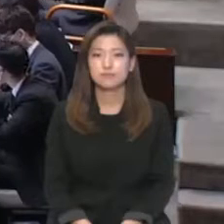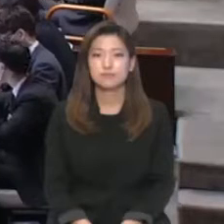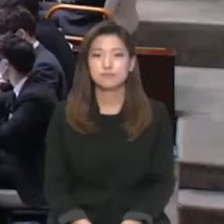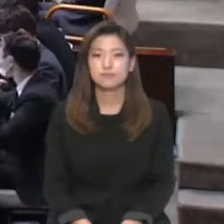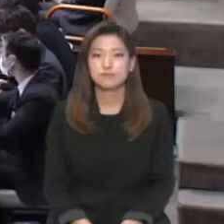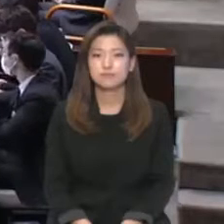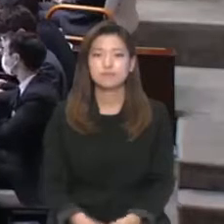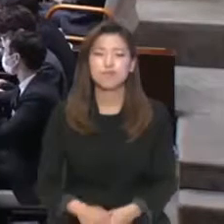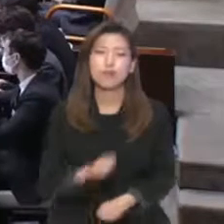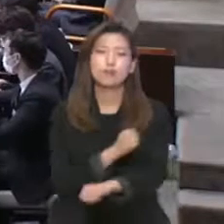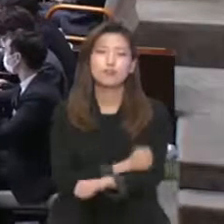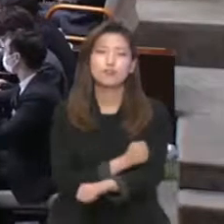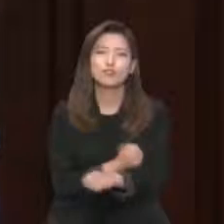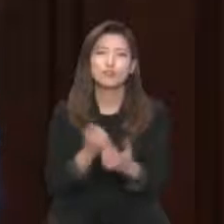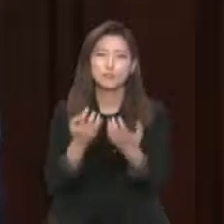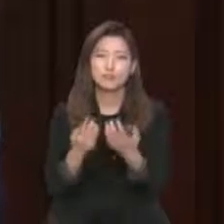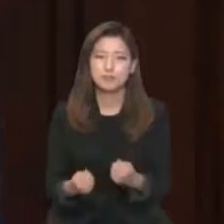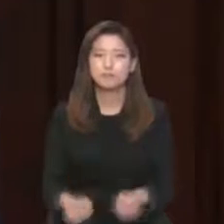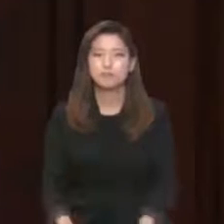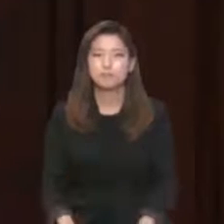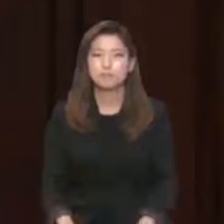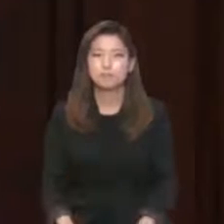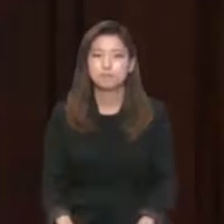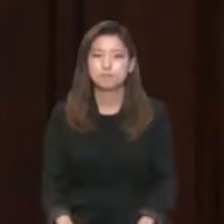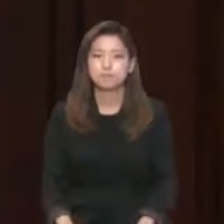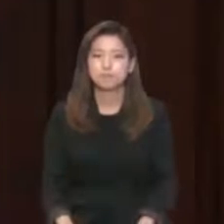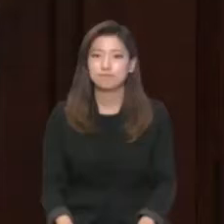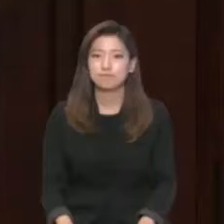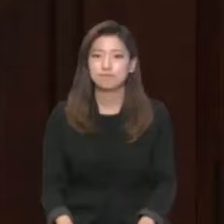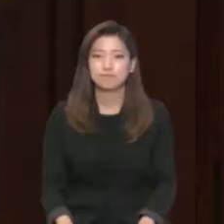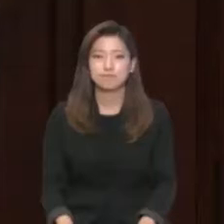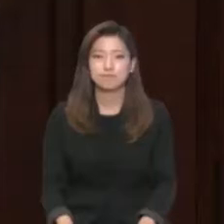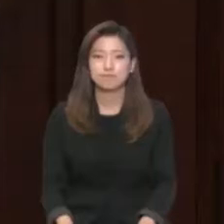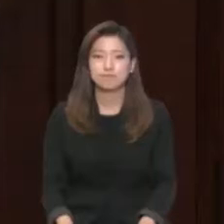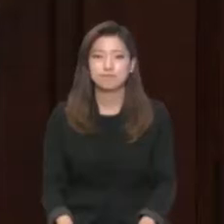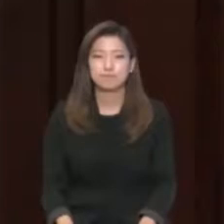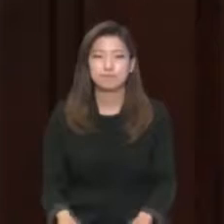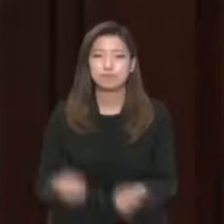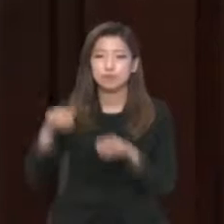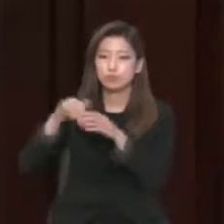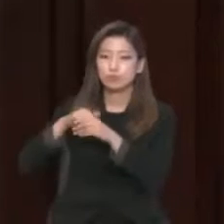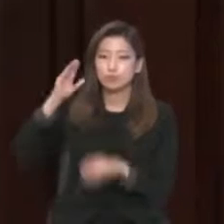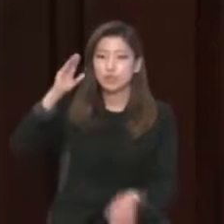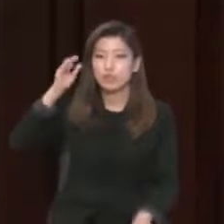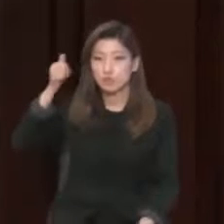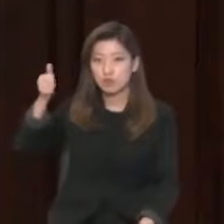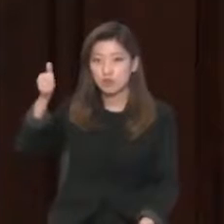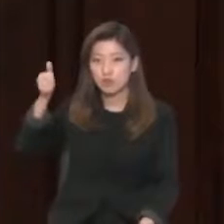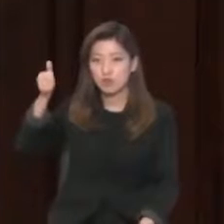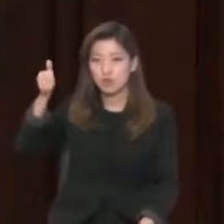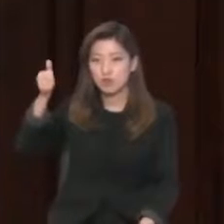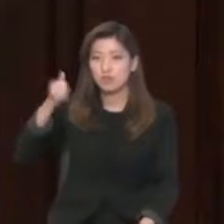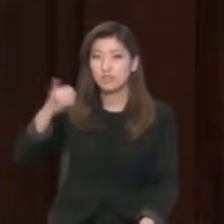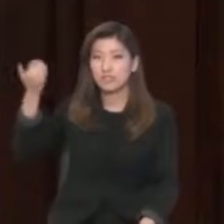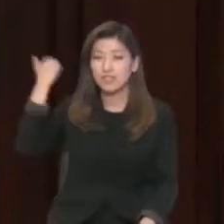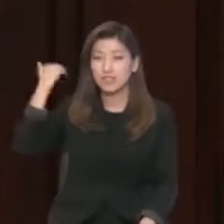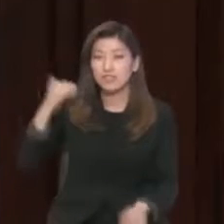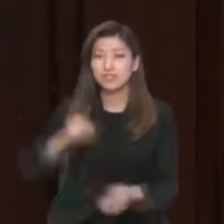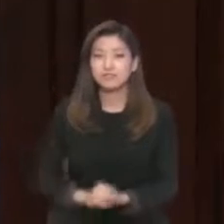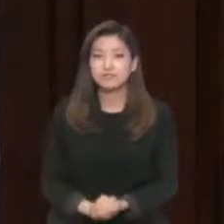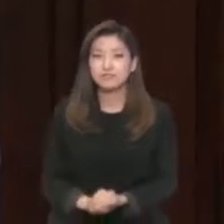장관님 경무에 수고가 많으십니다. 감사합니다. 그 문재인 대통령께서 19대 대통령 선거 후보 시절 전작권에 대한